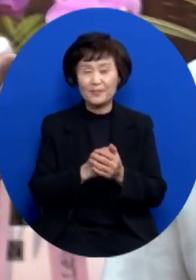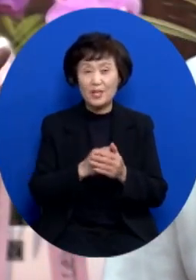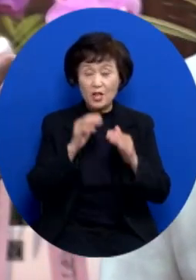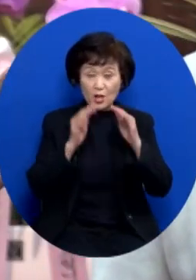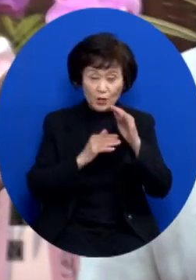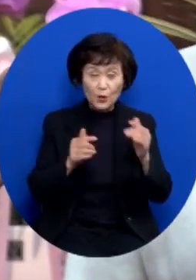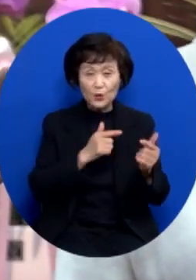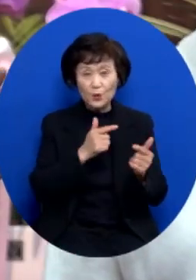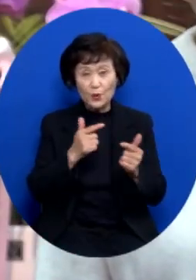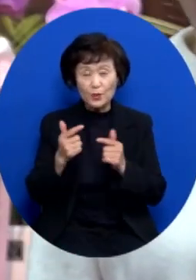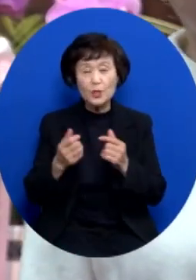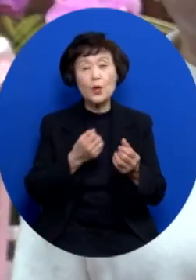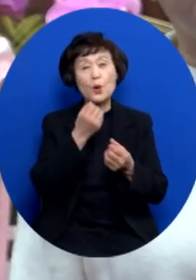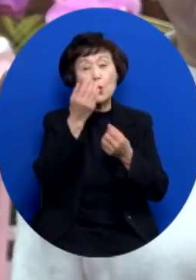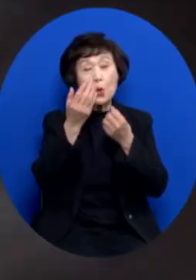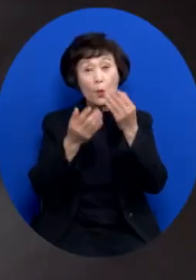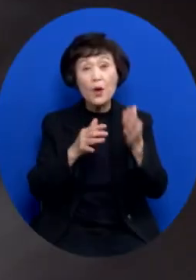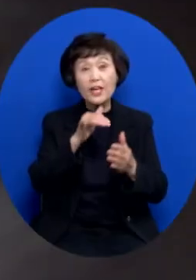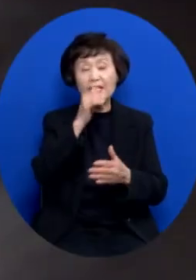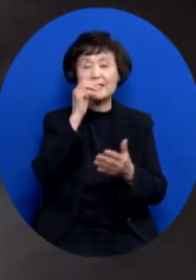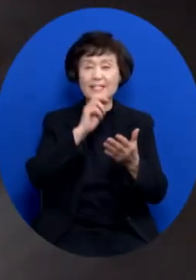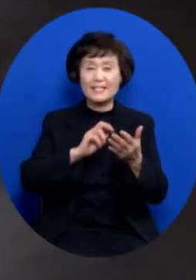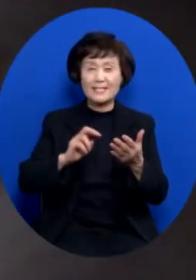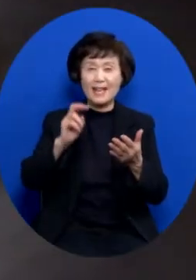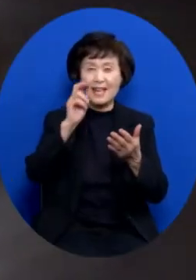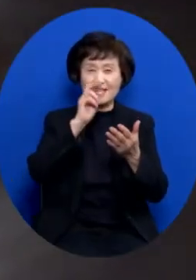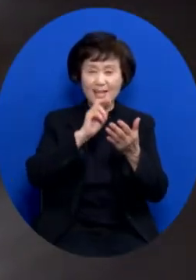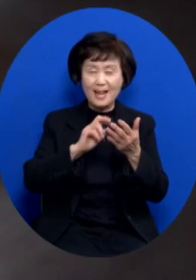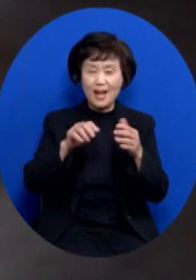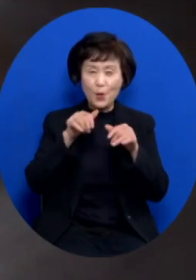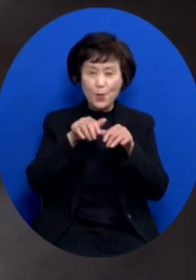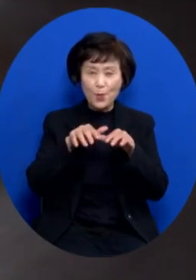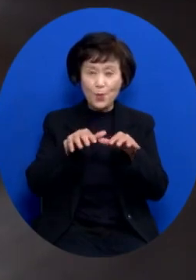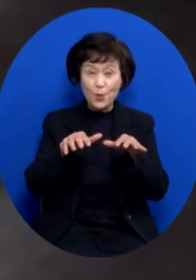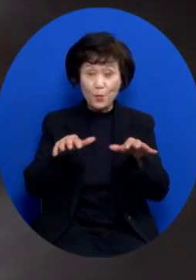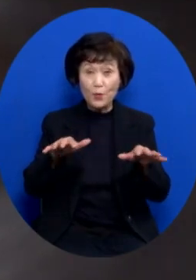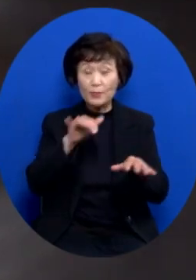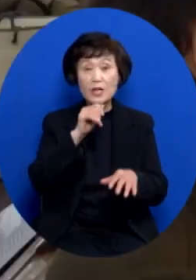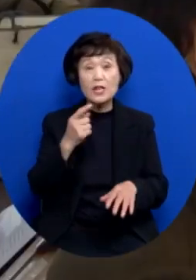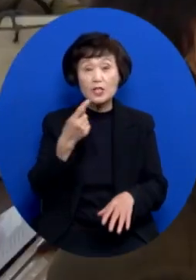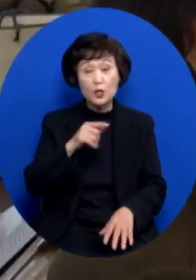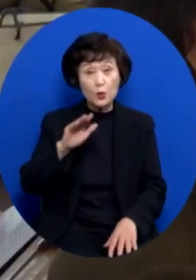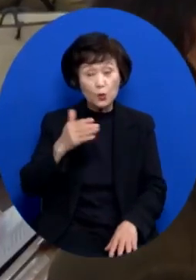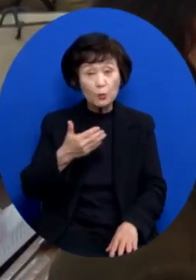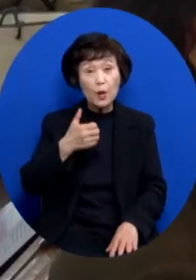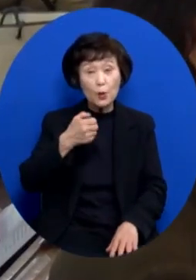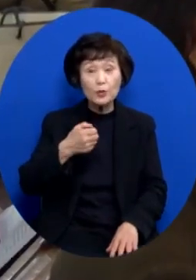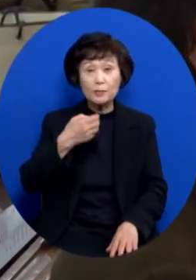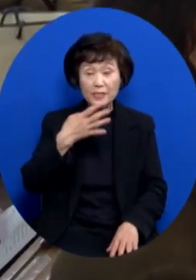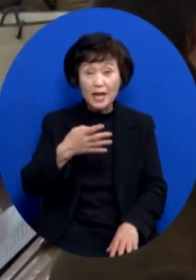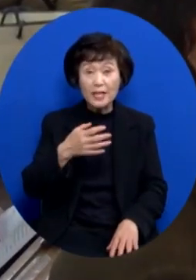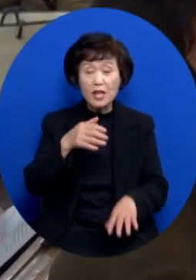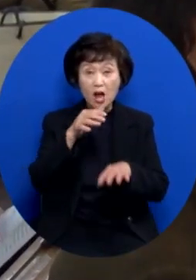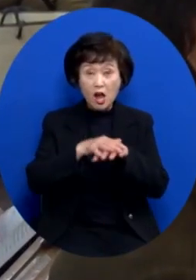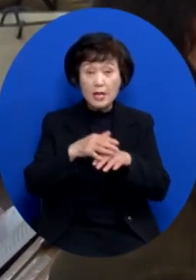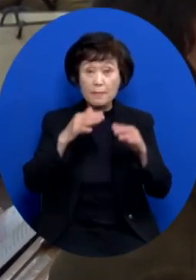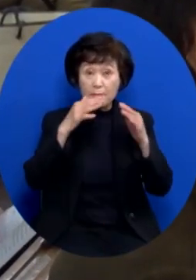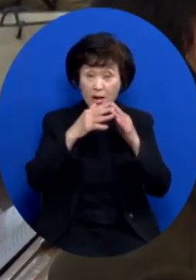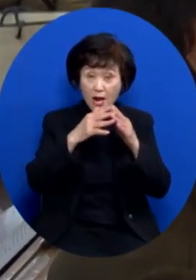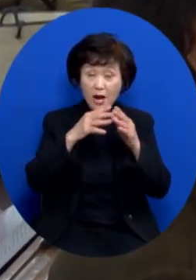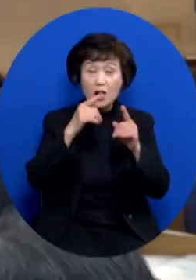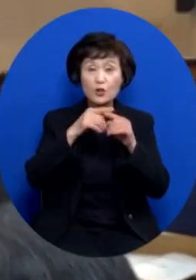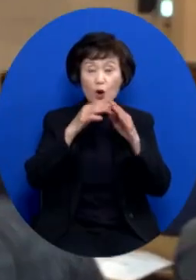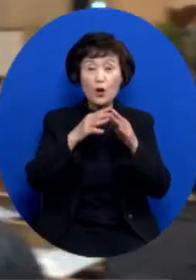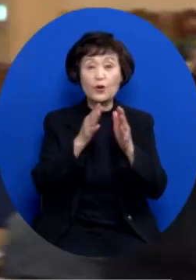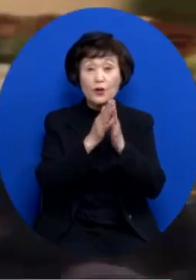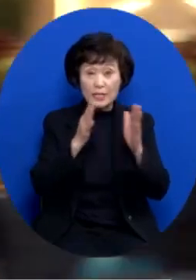성도들의 고백이 담긴 찬양 소리가 울려 퍼지고 있습니다. 1954년 천막교회로 시작한 대전 보문교회가